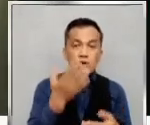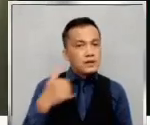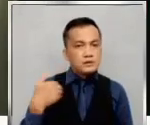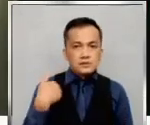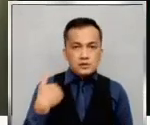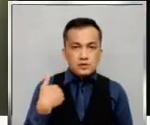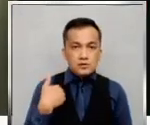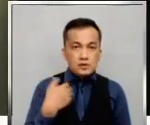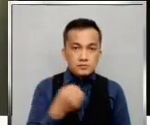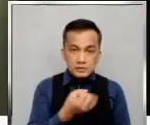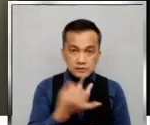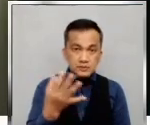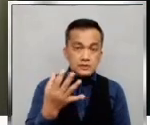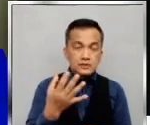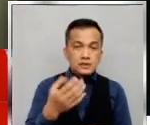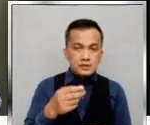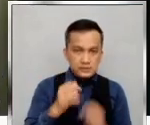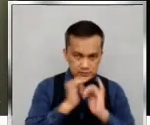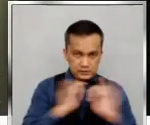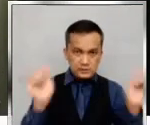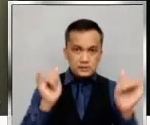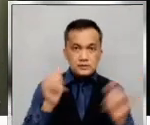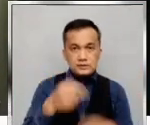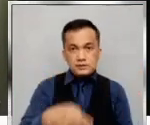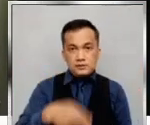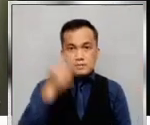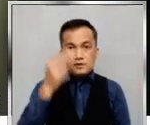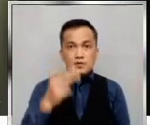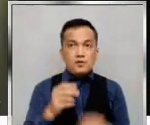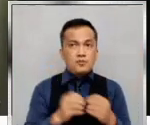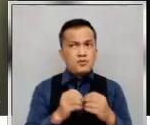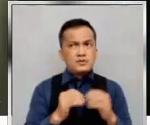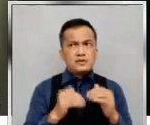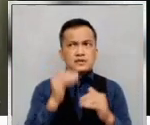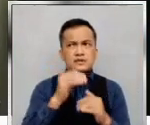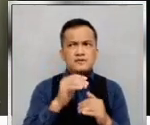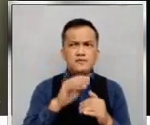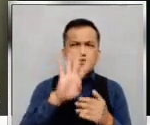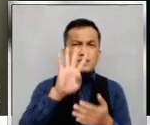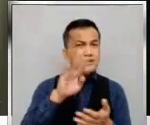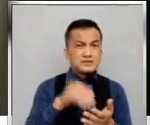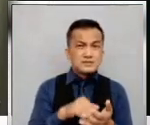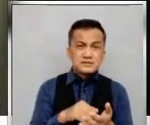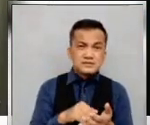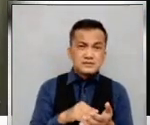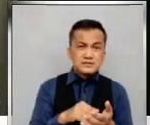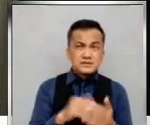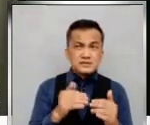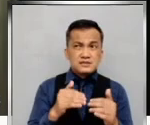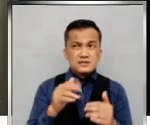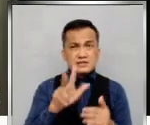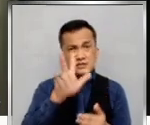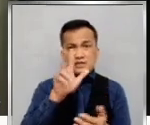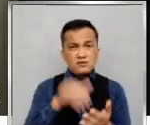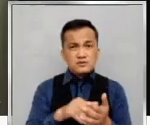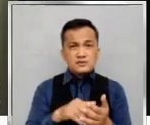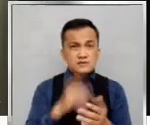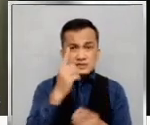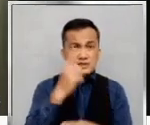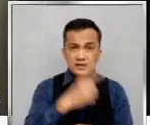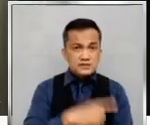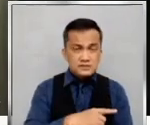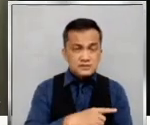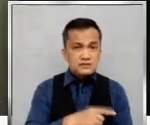high. We'll still be having more than 4,000, more than 3,000 cases per day. That is beyond the